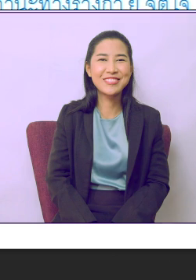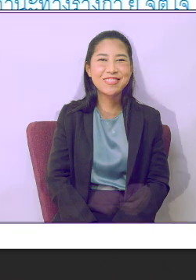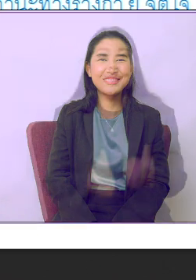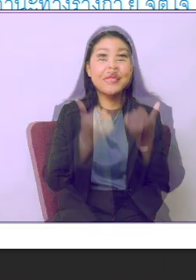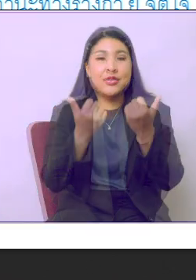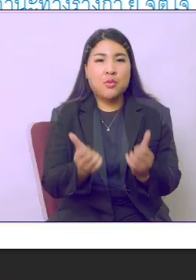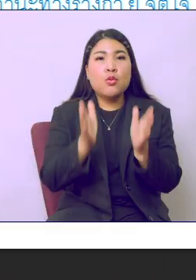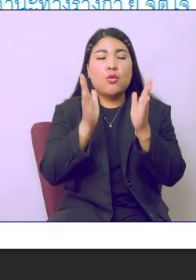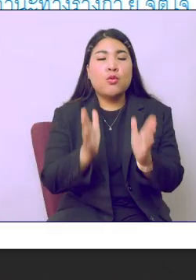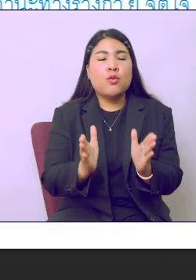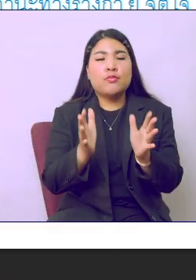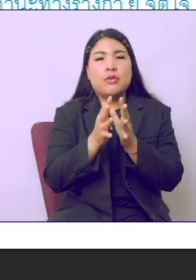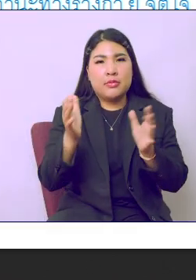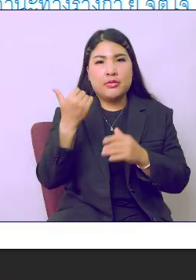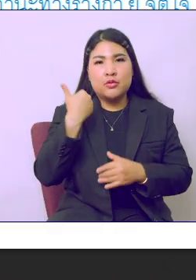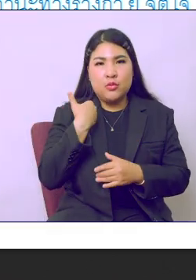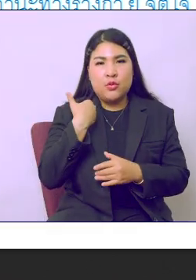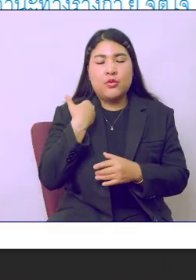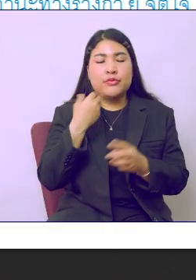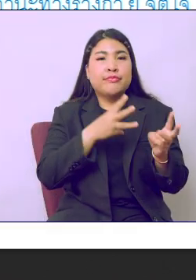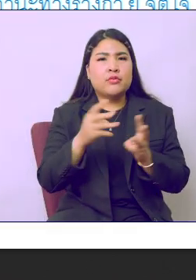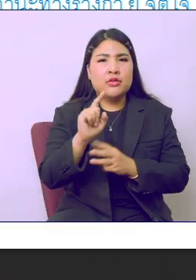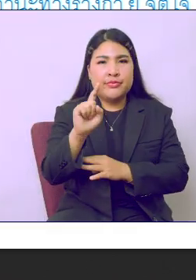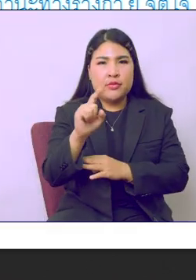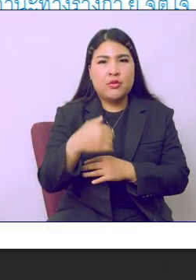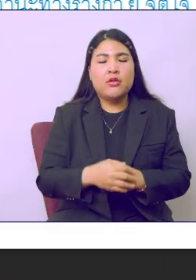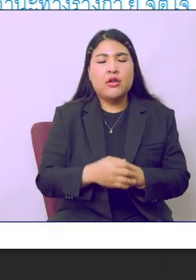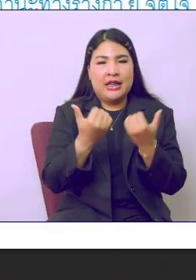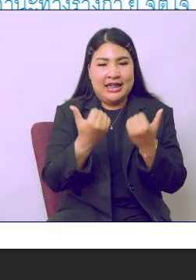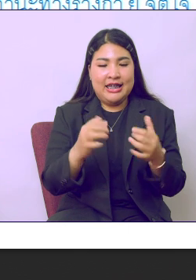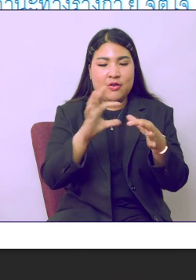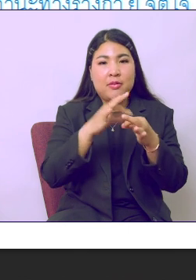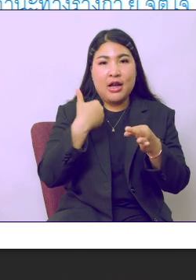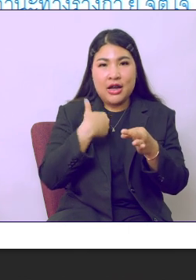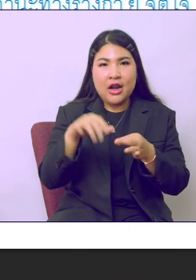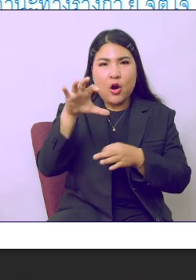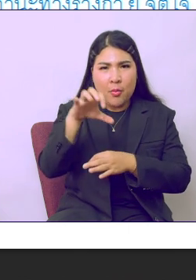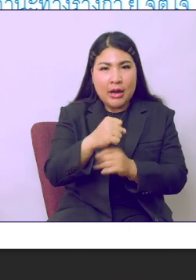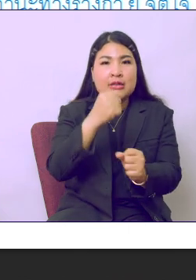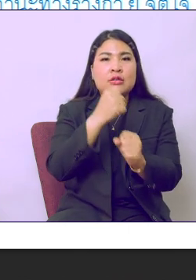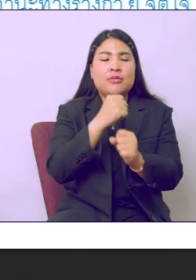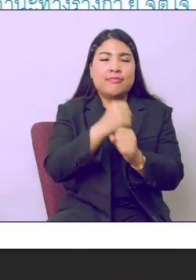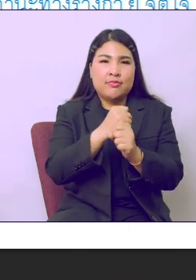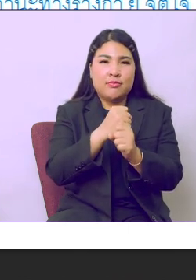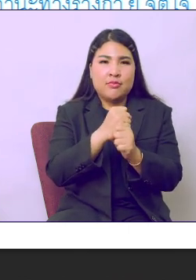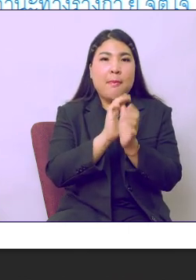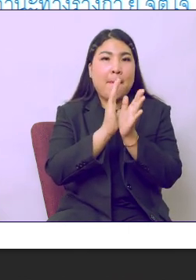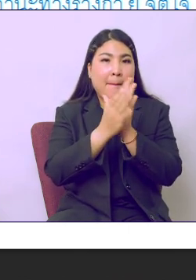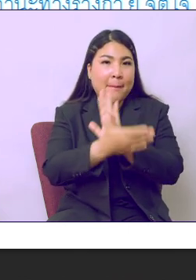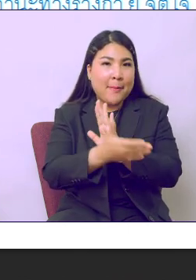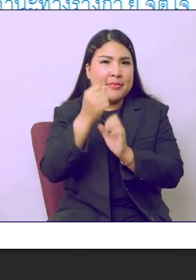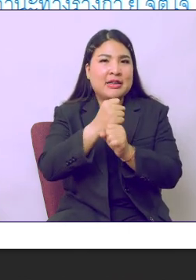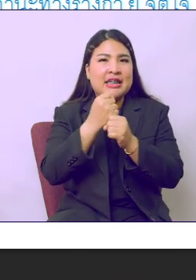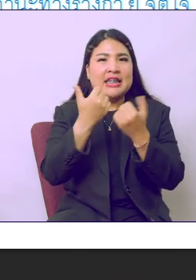มากมายเลยนะครับเเรียกว่าModifyการประยุกต์นะครับหลักเนี้ยนะครับเรียกว่าวินิ